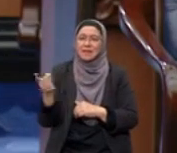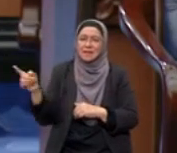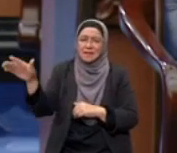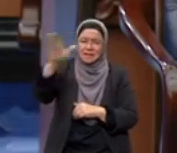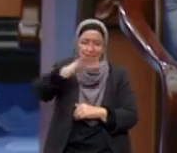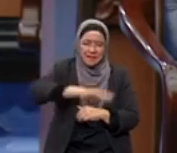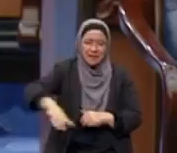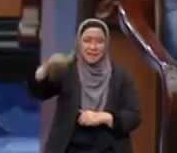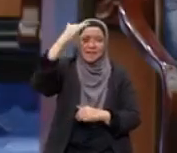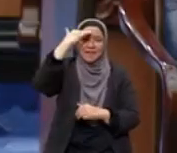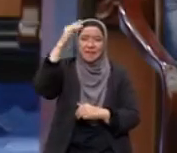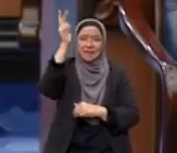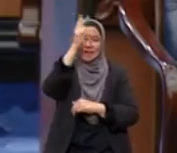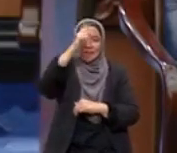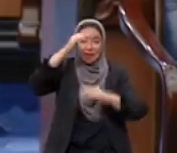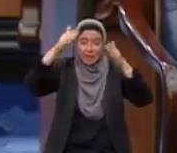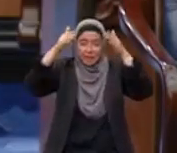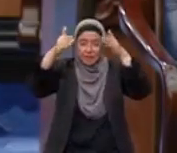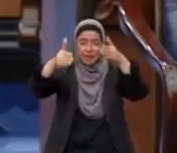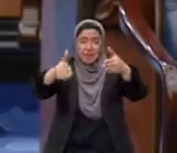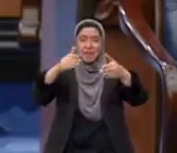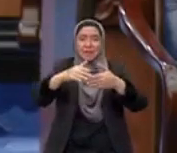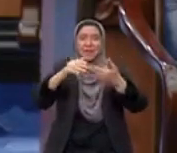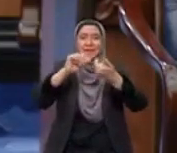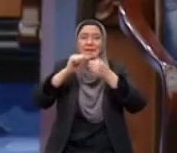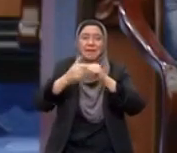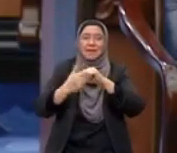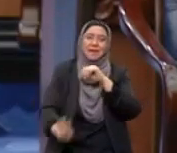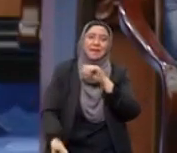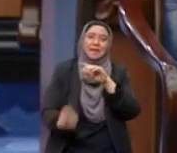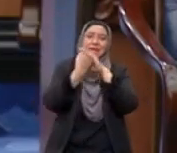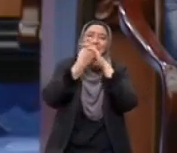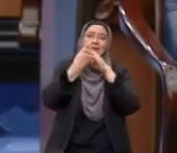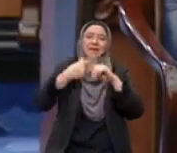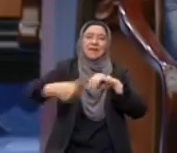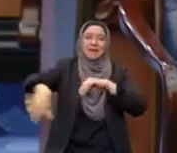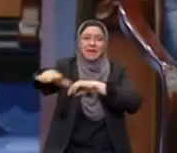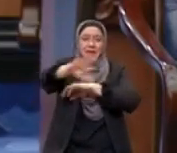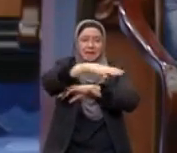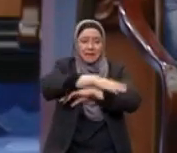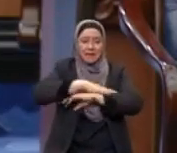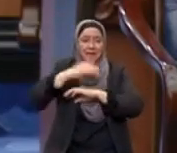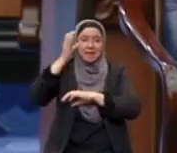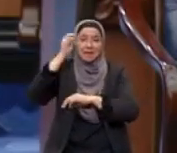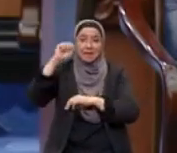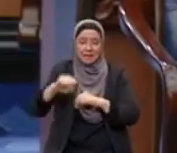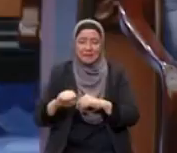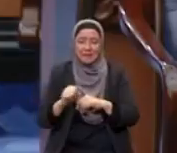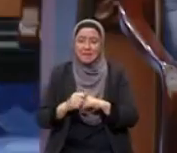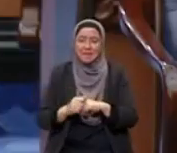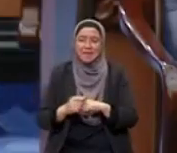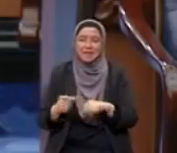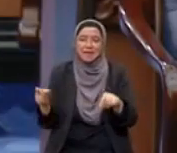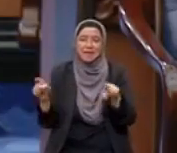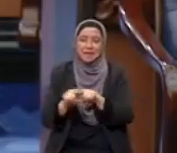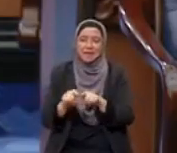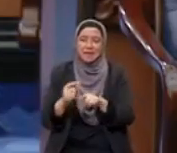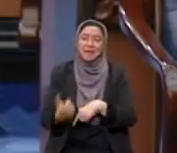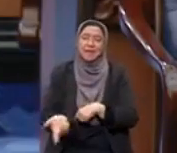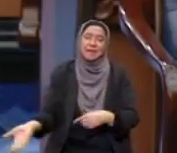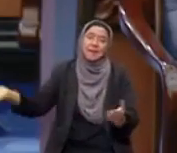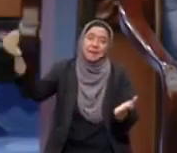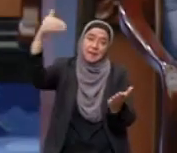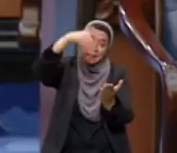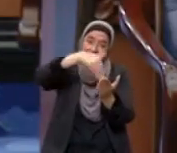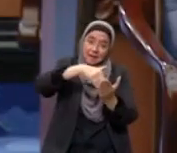China Selatan seperti yang telah dijelaskan oleh Kementerian ini Berulang kali saya sekali lagi ingin menekankan